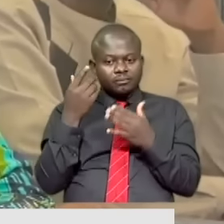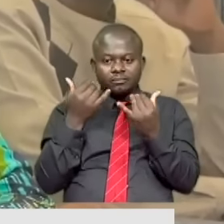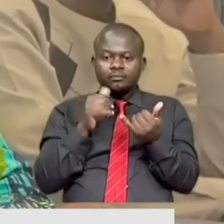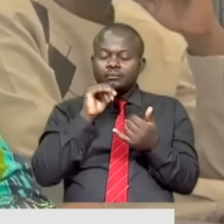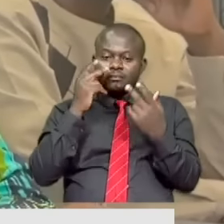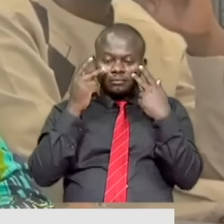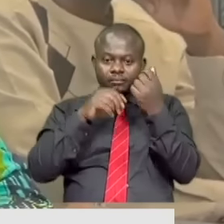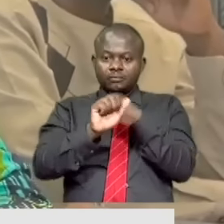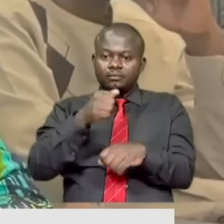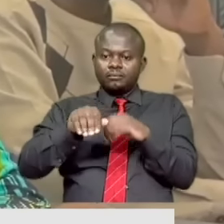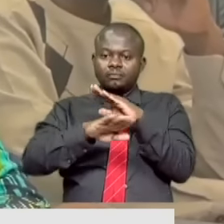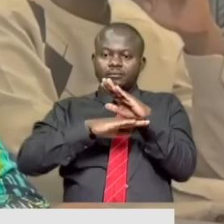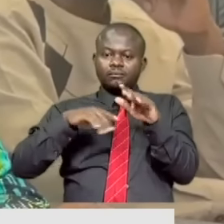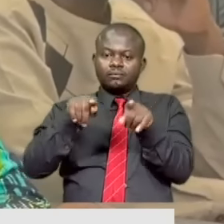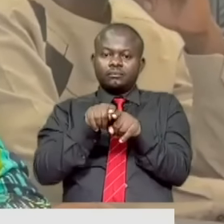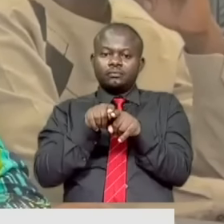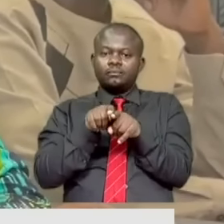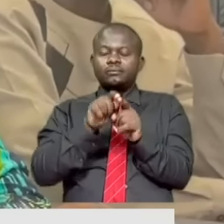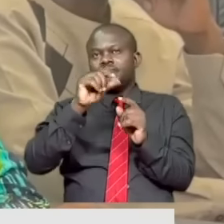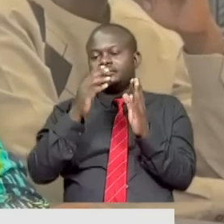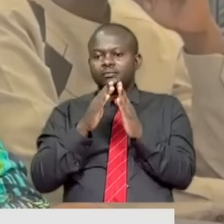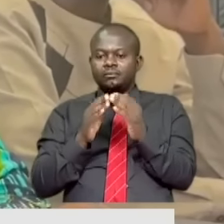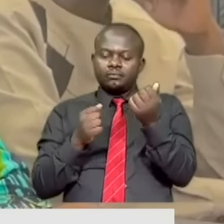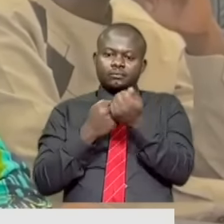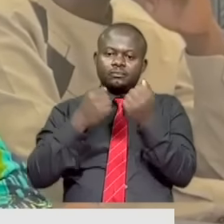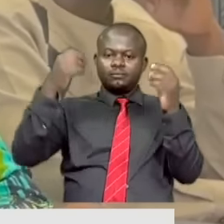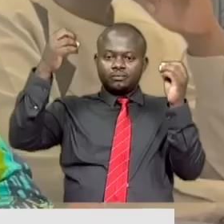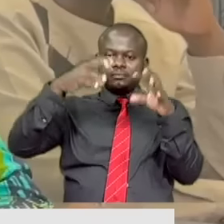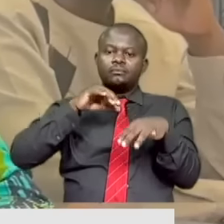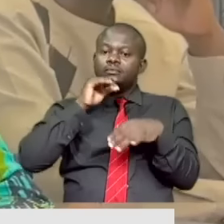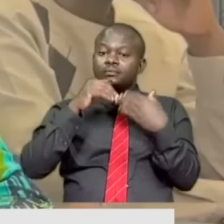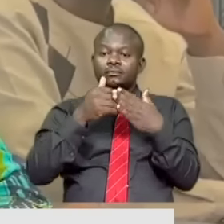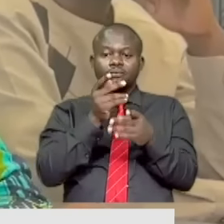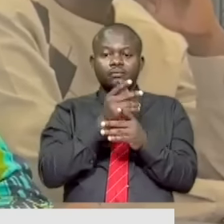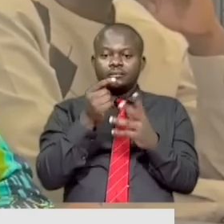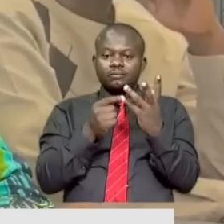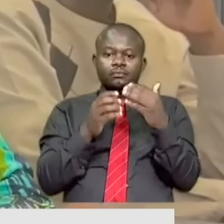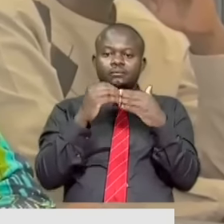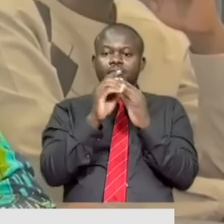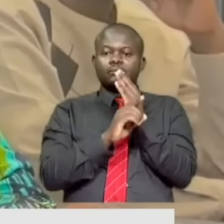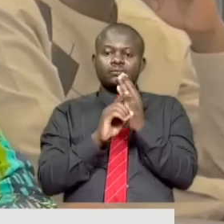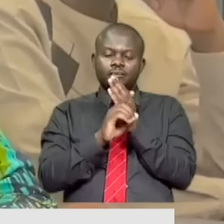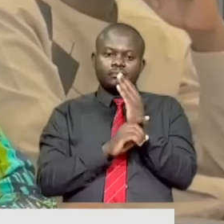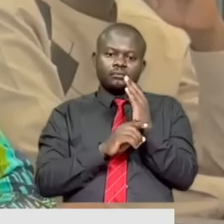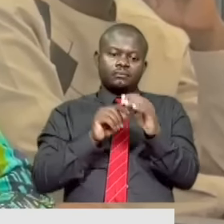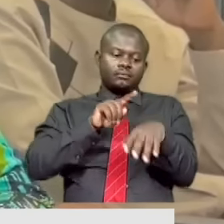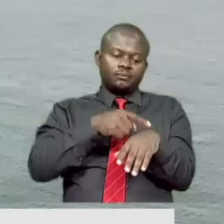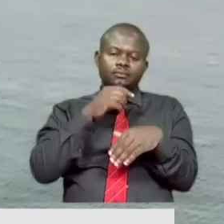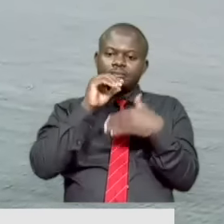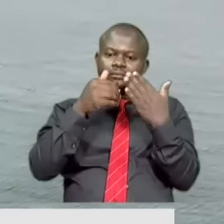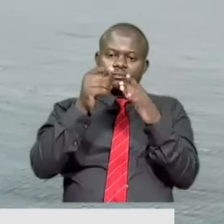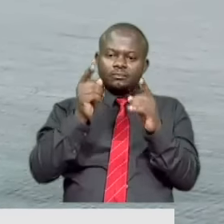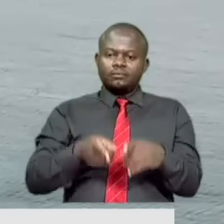batabona ibikorwa remezo biri nko mu byindi mijyi yunganira Kigali ntabwo ari uburangare bw'ubuyobozi bw'akarere ni igihe cyari